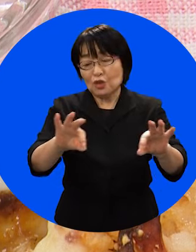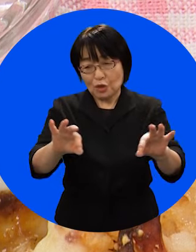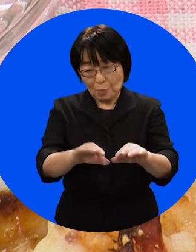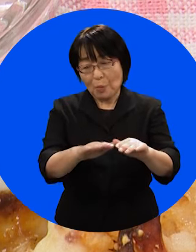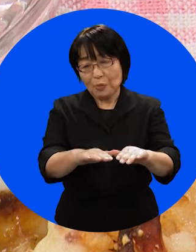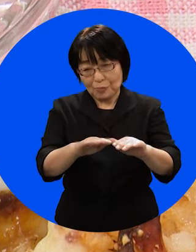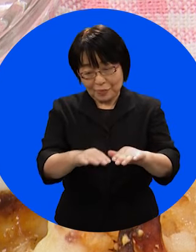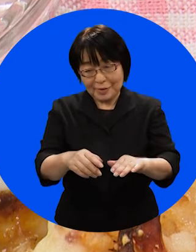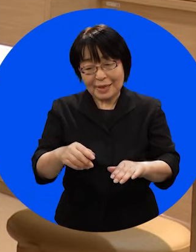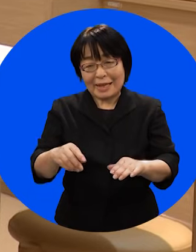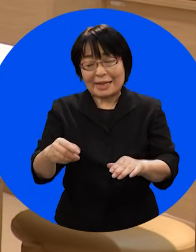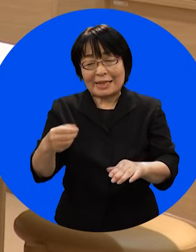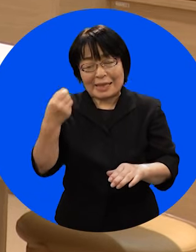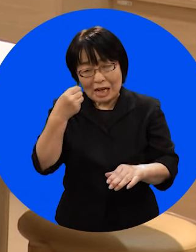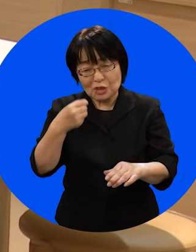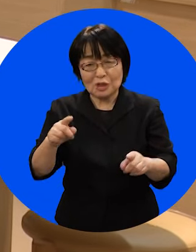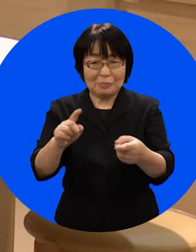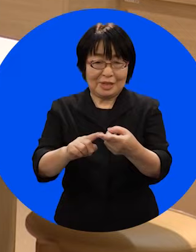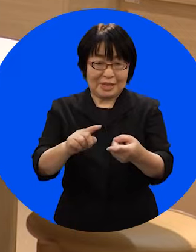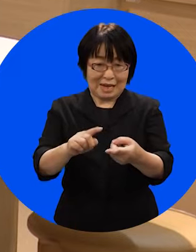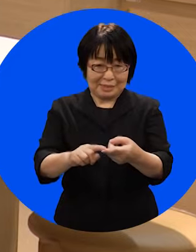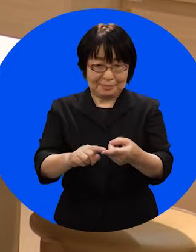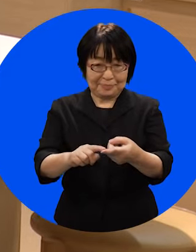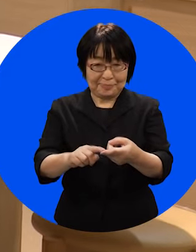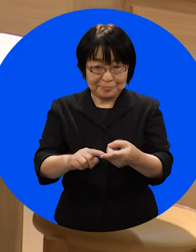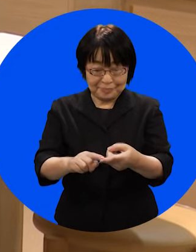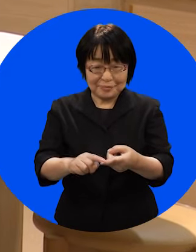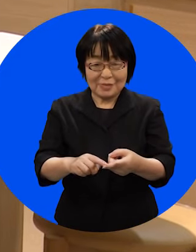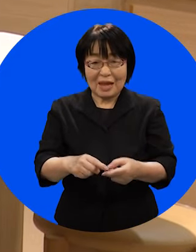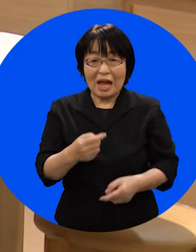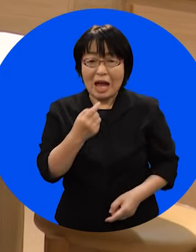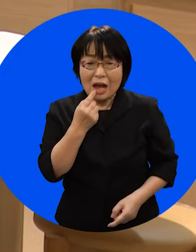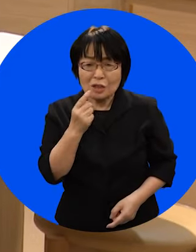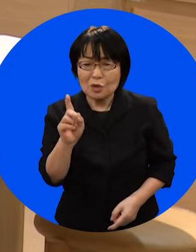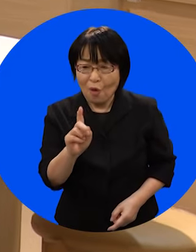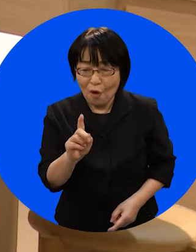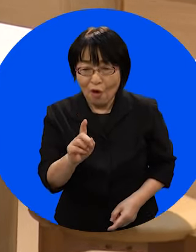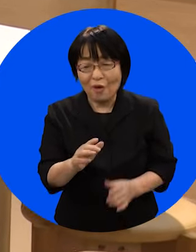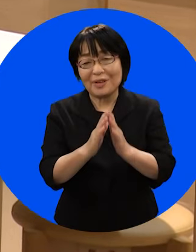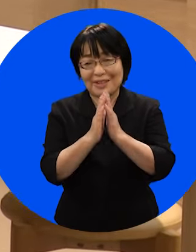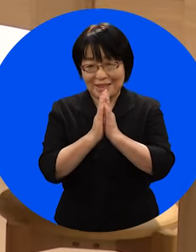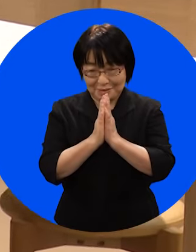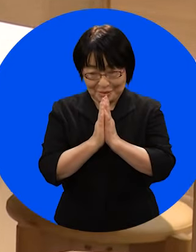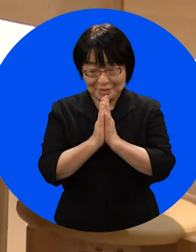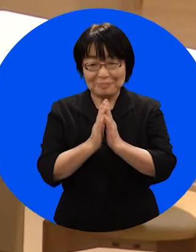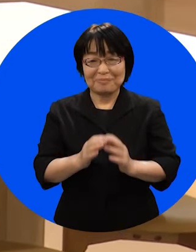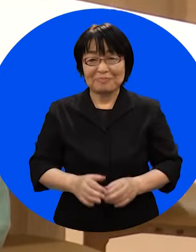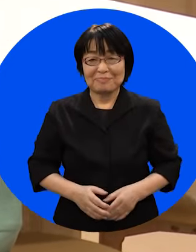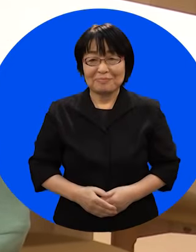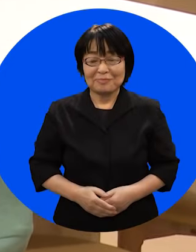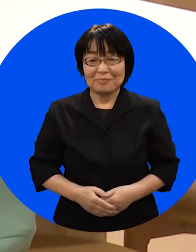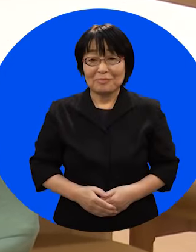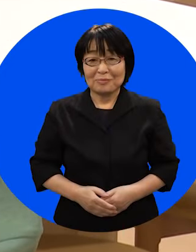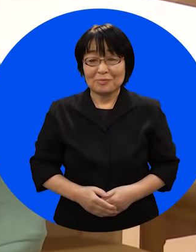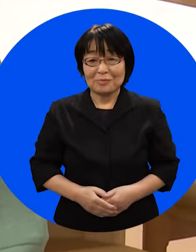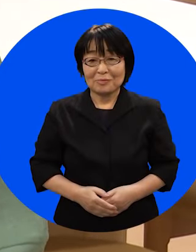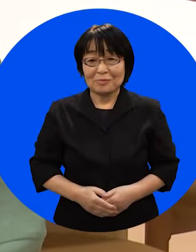。 ちょっとお味が気になりますね。いただきます。